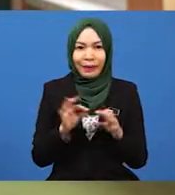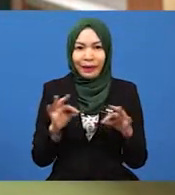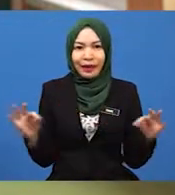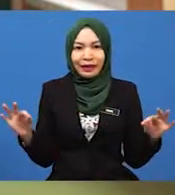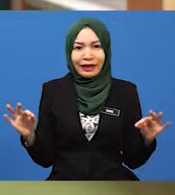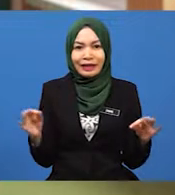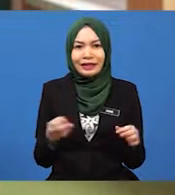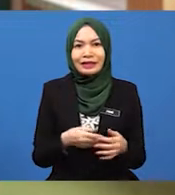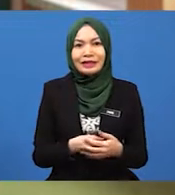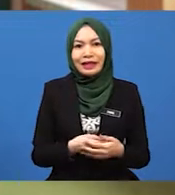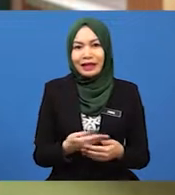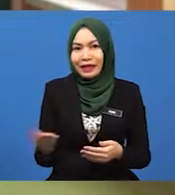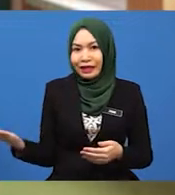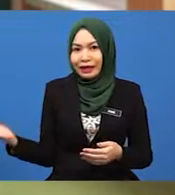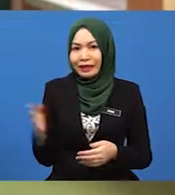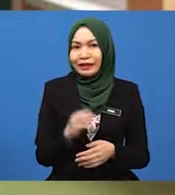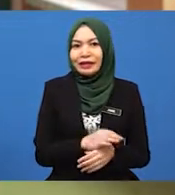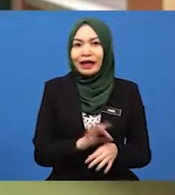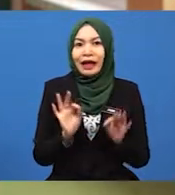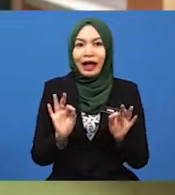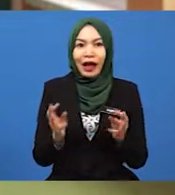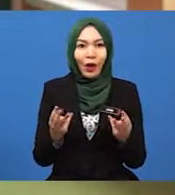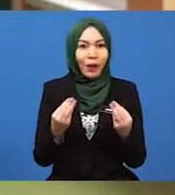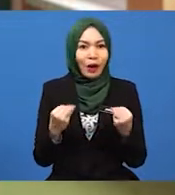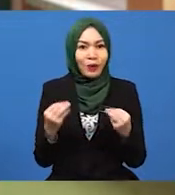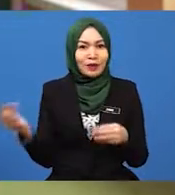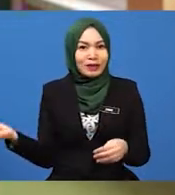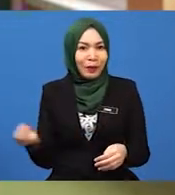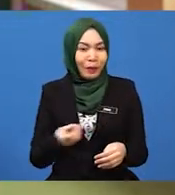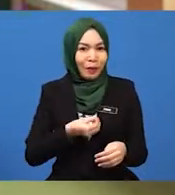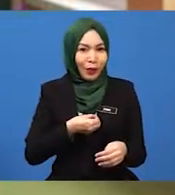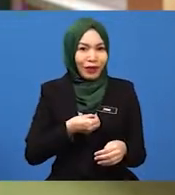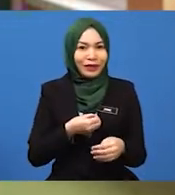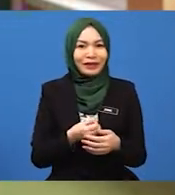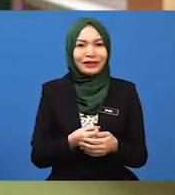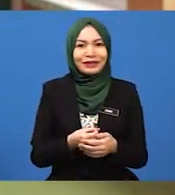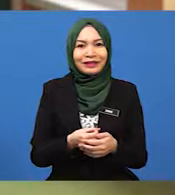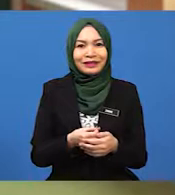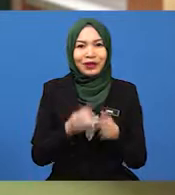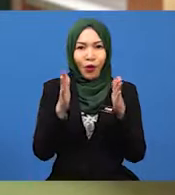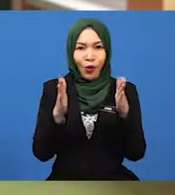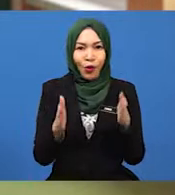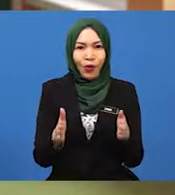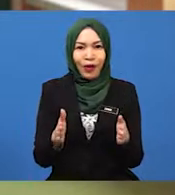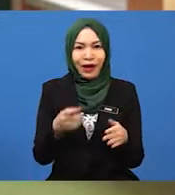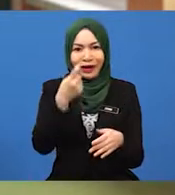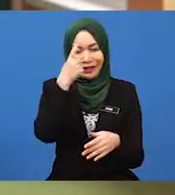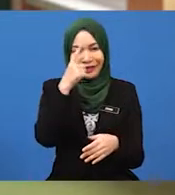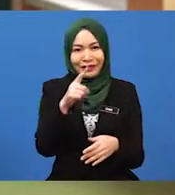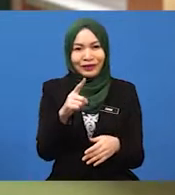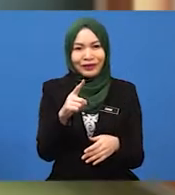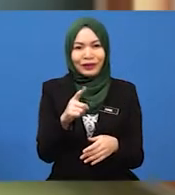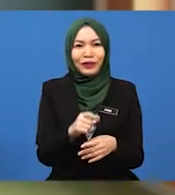menjemput atau mempersilakan seseorang secara hormat untuk melakukan sesuatu.